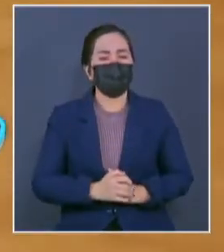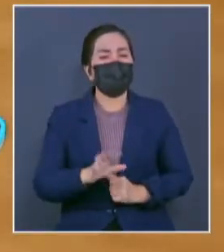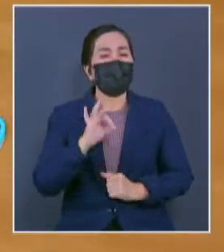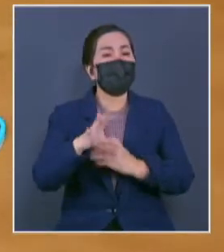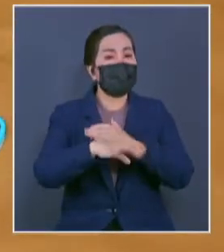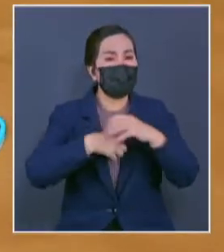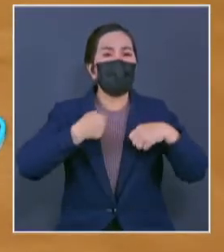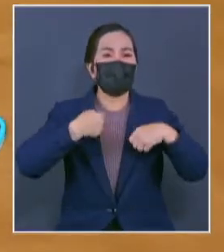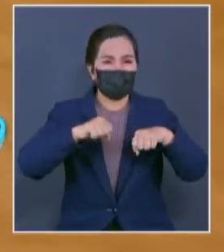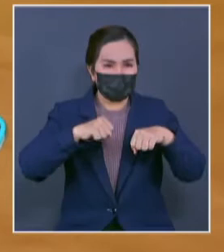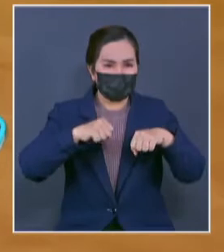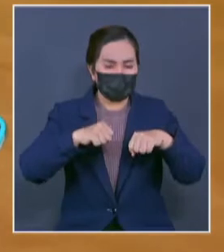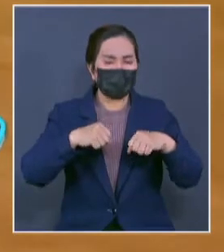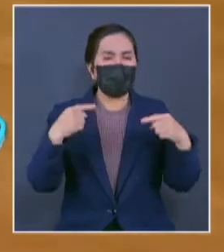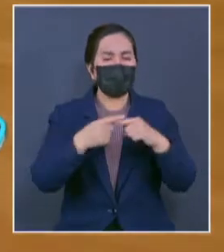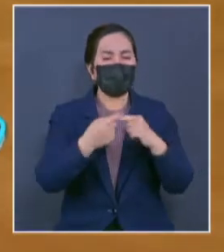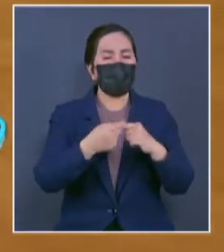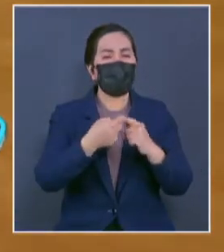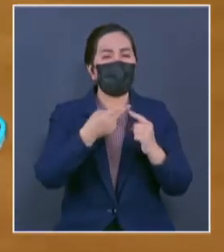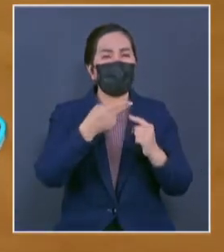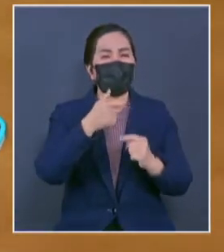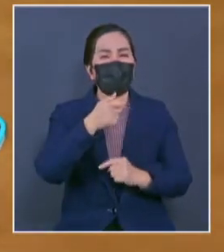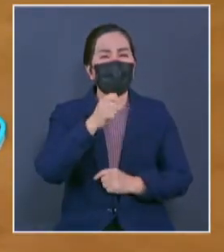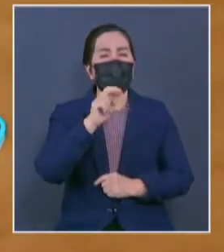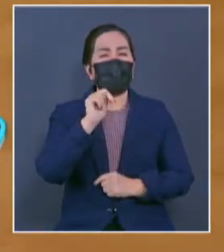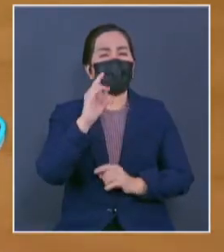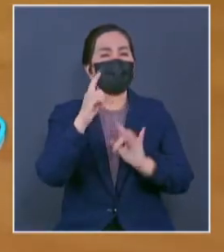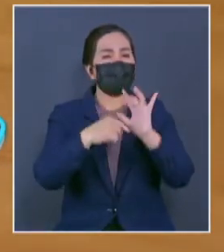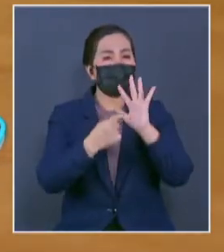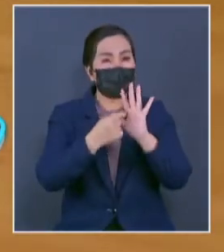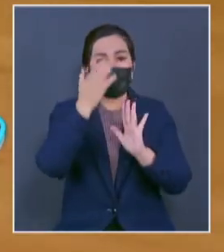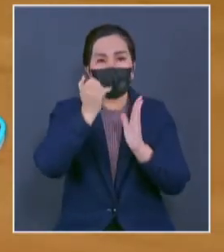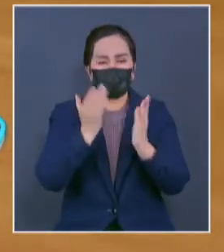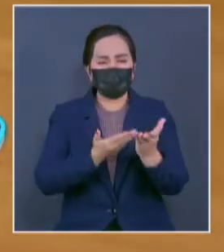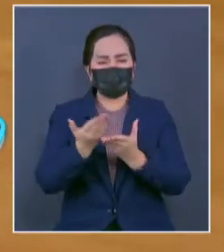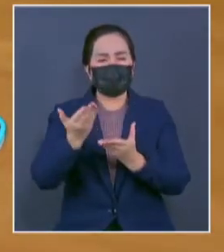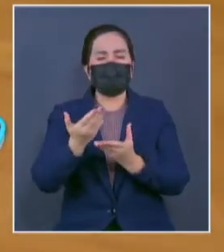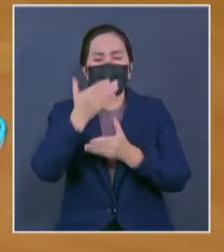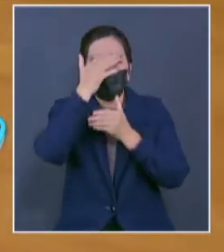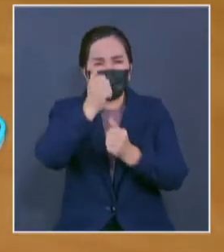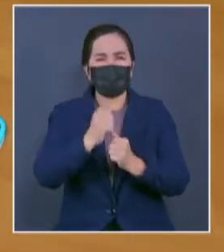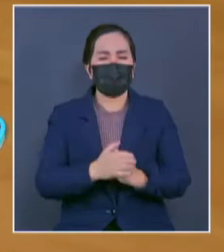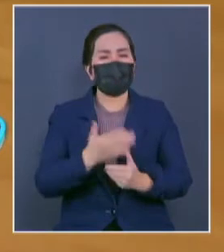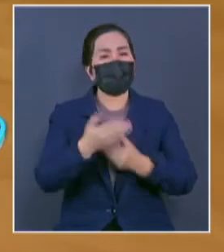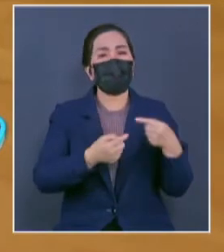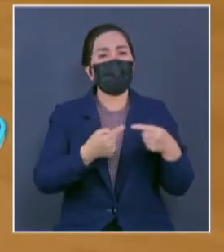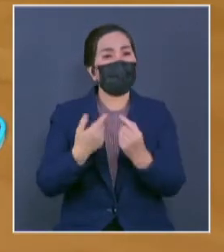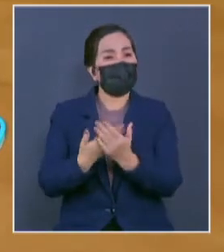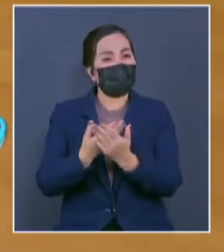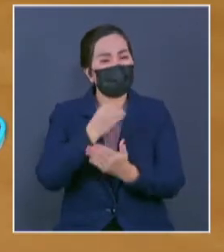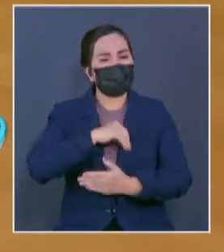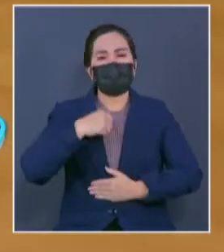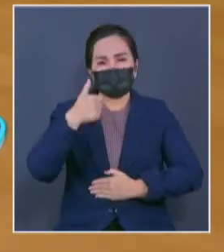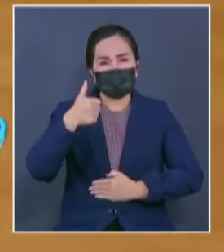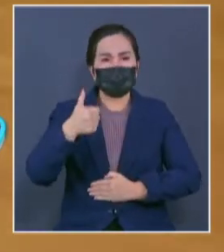ตุลักรถมอเตอร์ไซค์ที่เป็นยี่ห้อ Honda รุ่นเวฟเพราะว่าเป็นที่ต้องการของผู้ซื้อขายแล้วเวลาขายต่อเนี่ยเขาบอกว่าได้ราคา